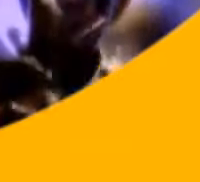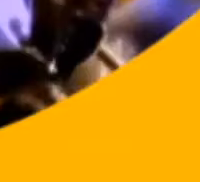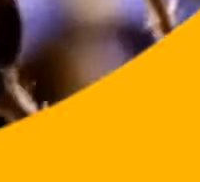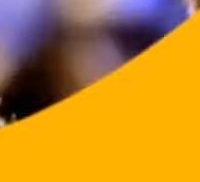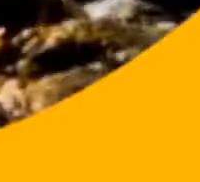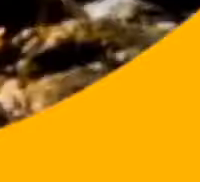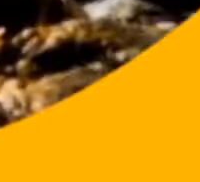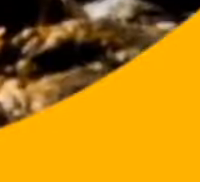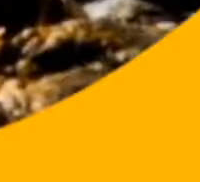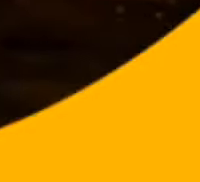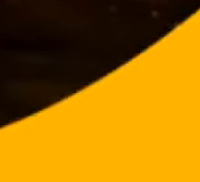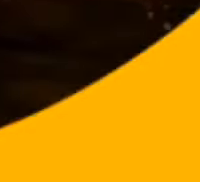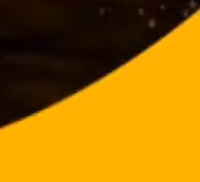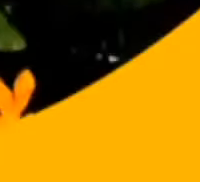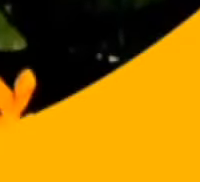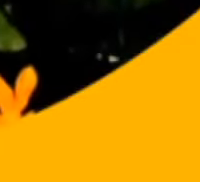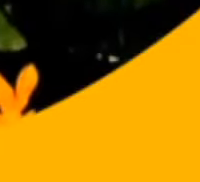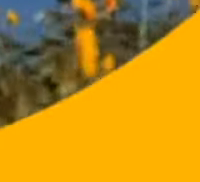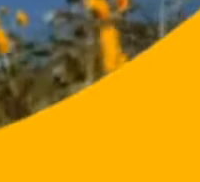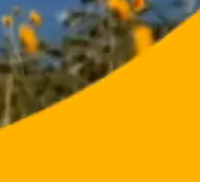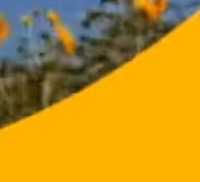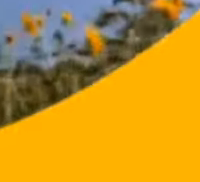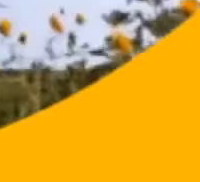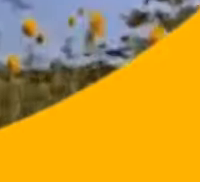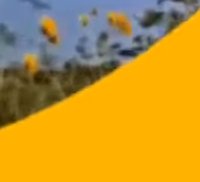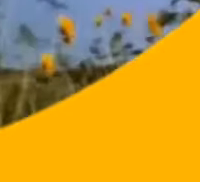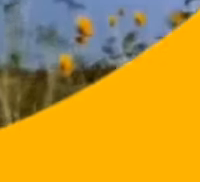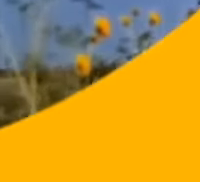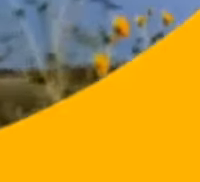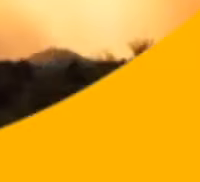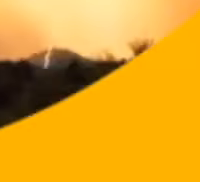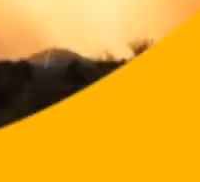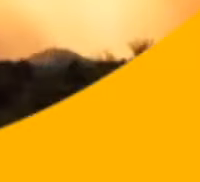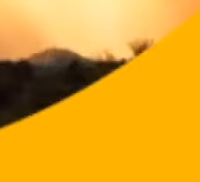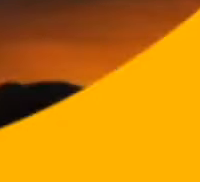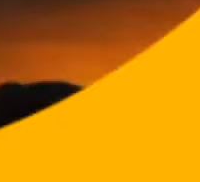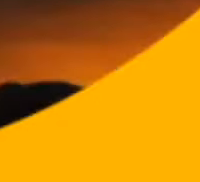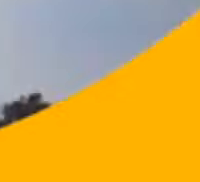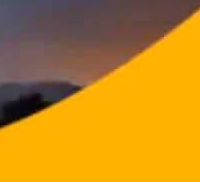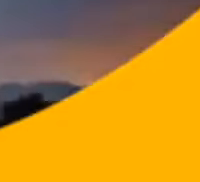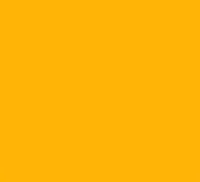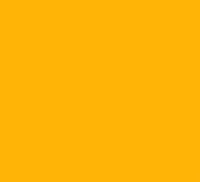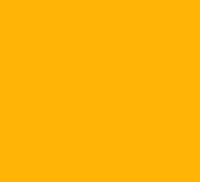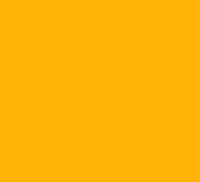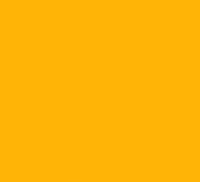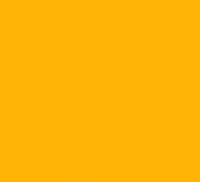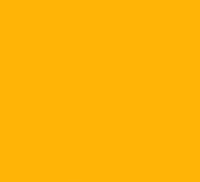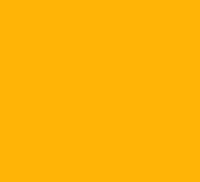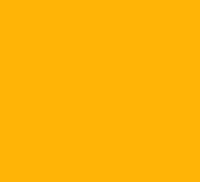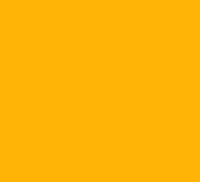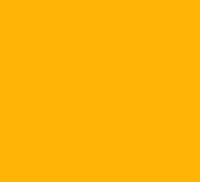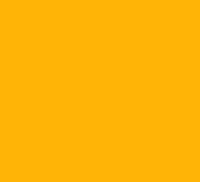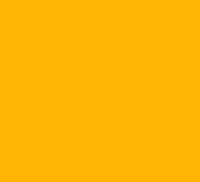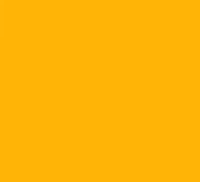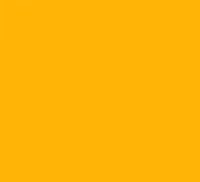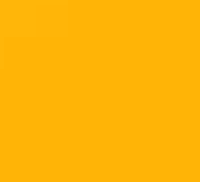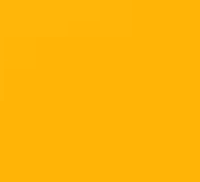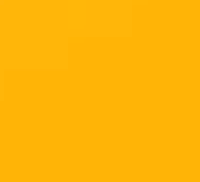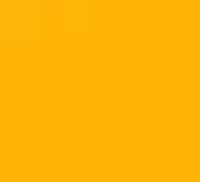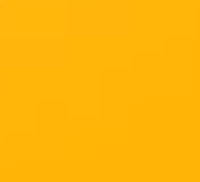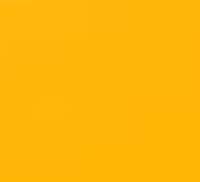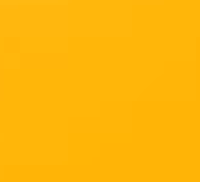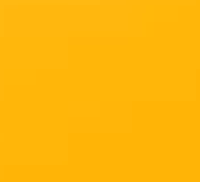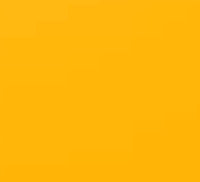Simo selitulu benilethelwa baka MTN Business. Noma simo selitulu senjani, MTN Business ikhona